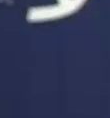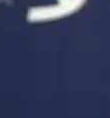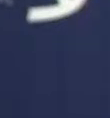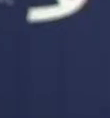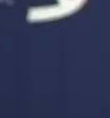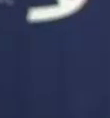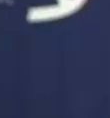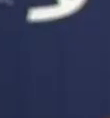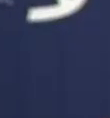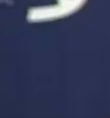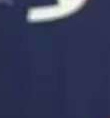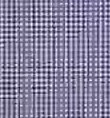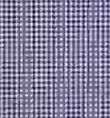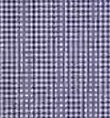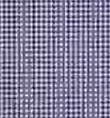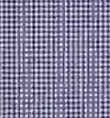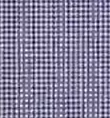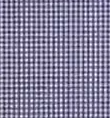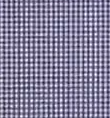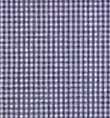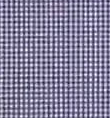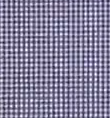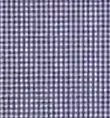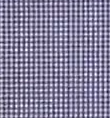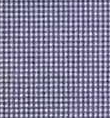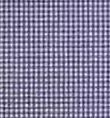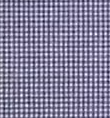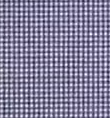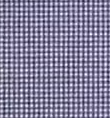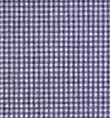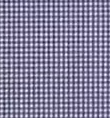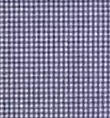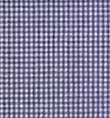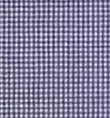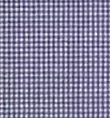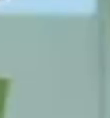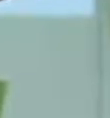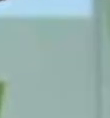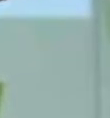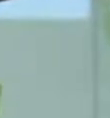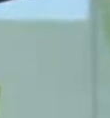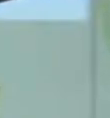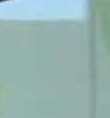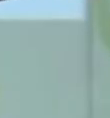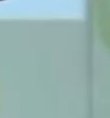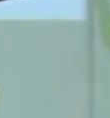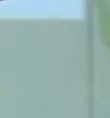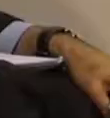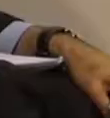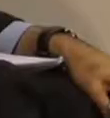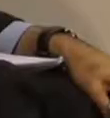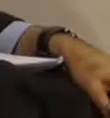בגץ, טוענת שמי שמנסות להכניס את בגץ לזירה הפוליטית הן עמותות שמאל שחושבות שזו